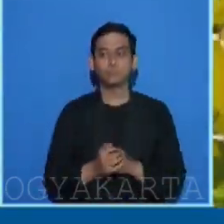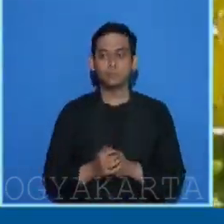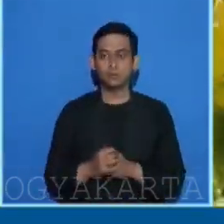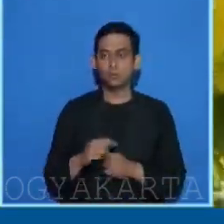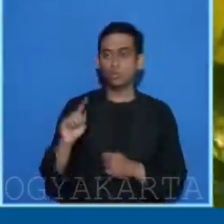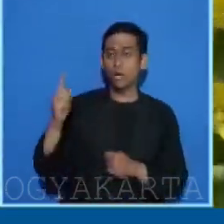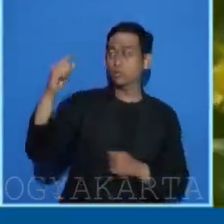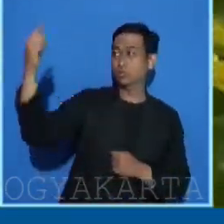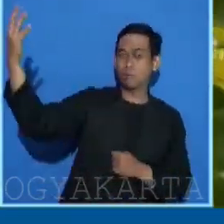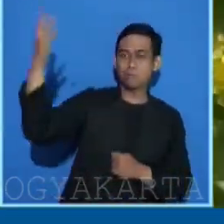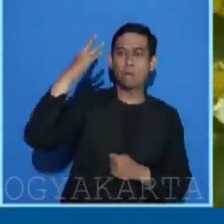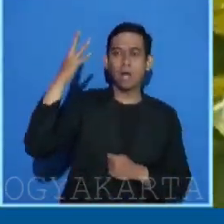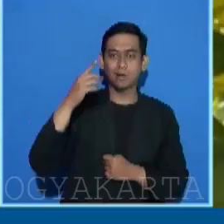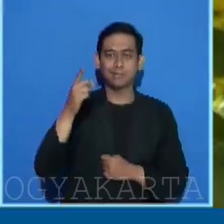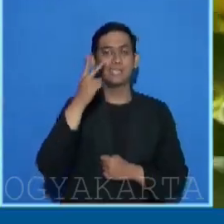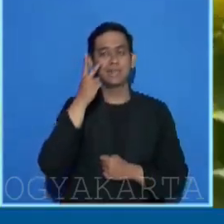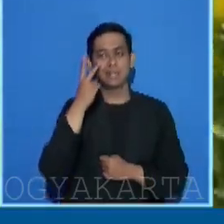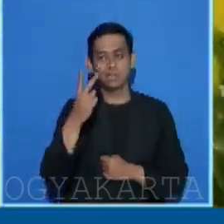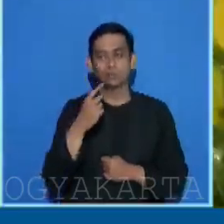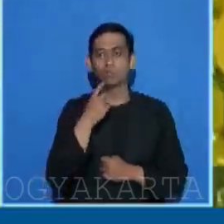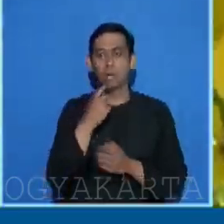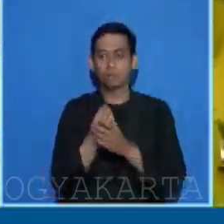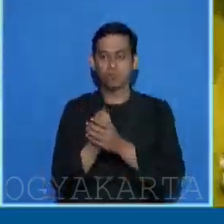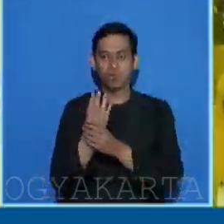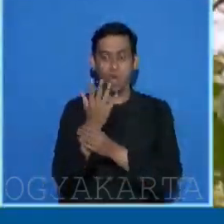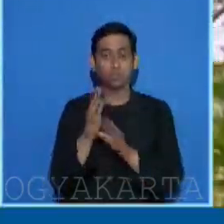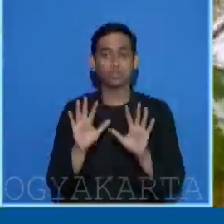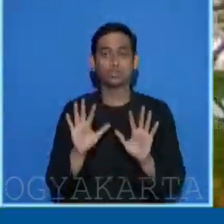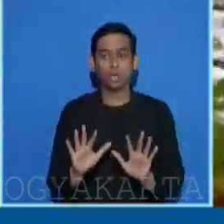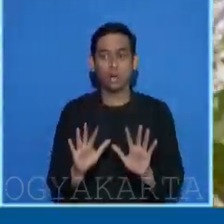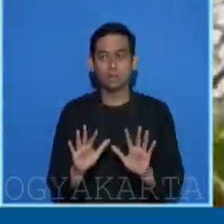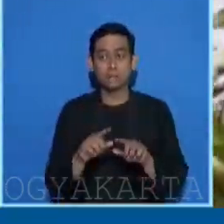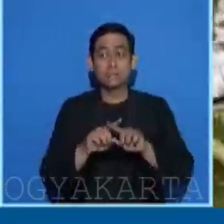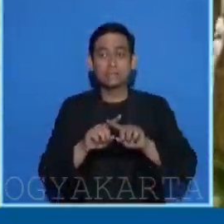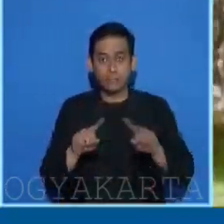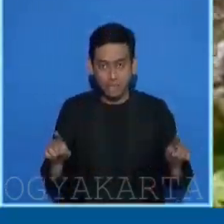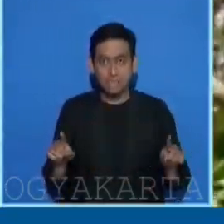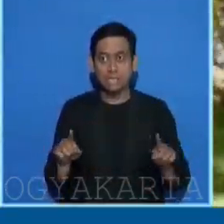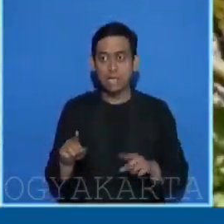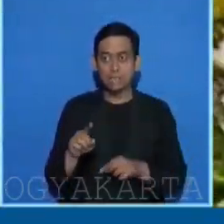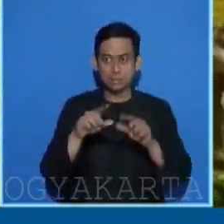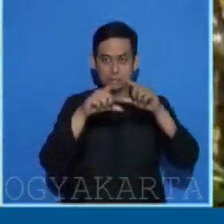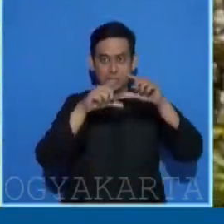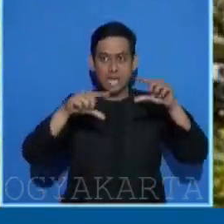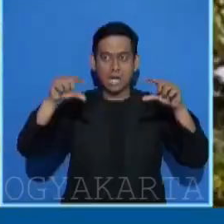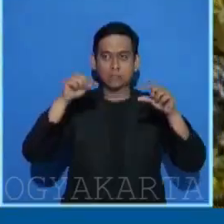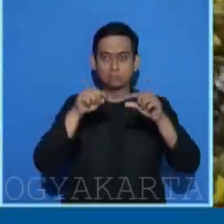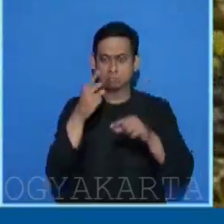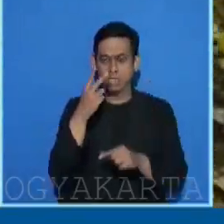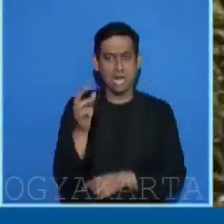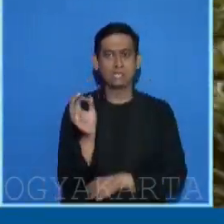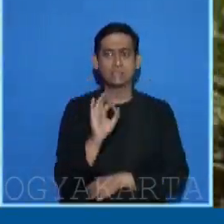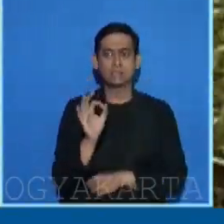mstig ingkang ketingal namung sekarip kon sawwiipugien ketingal saking kathun Sekar